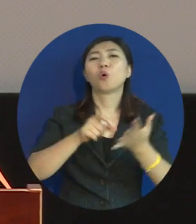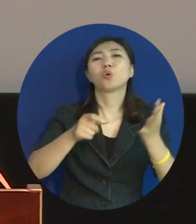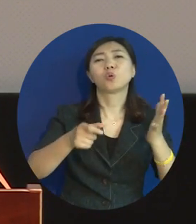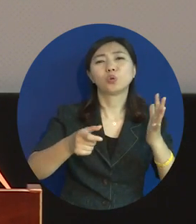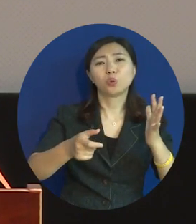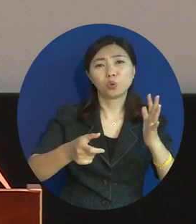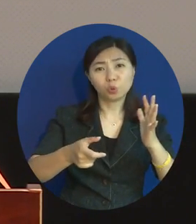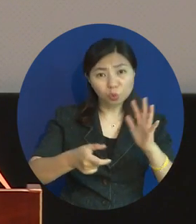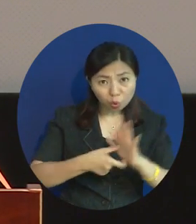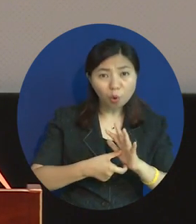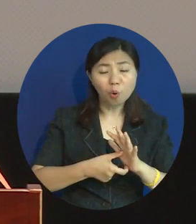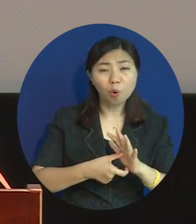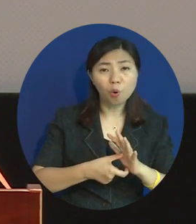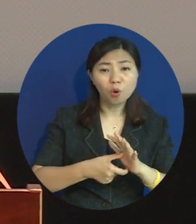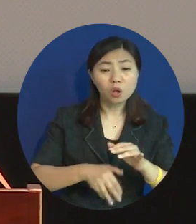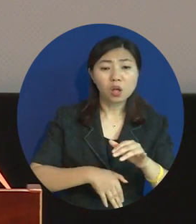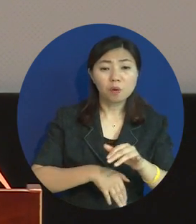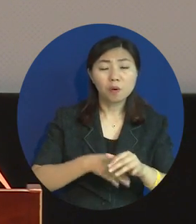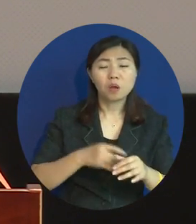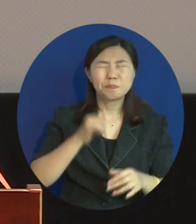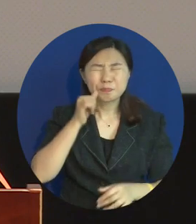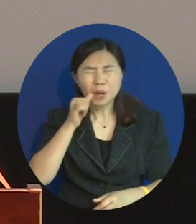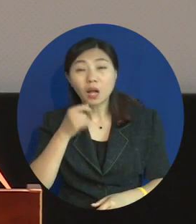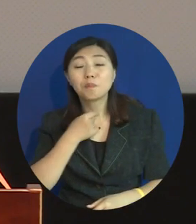다시 말하면, 어느 정도의